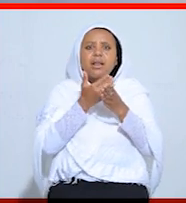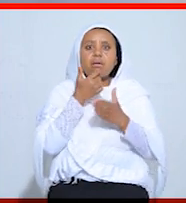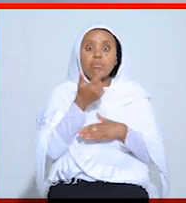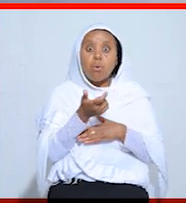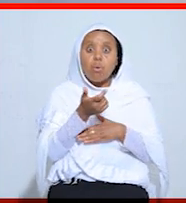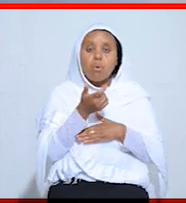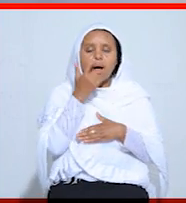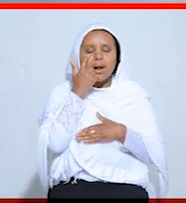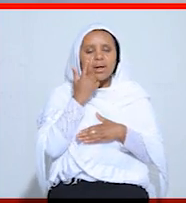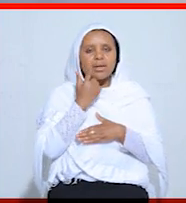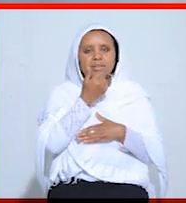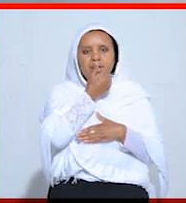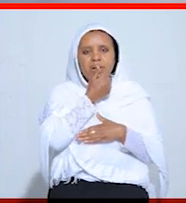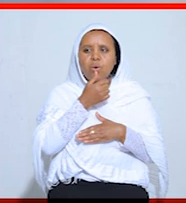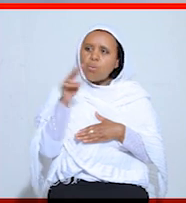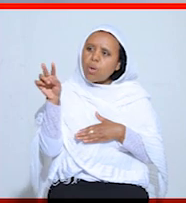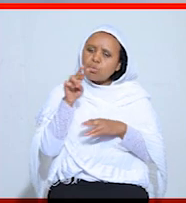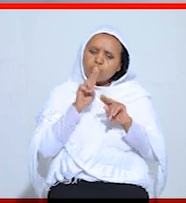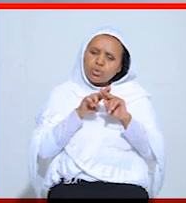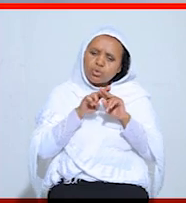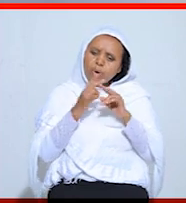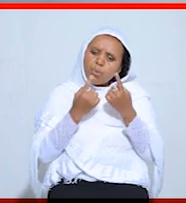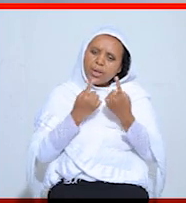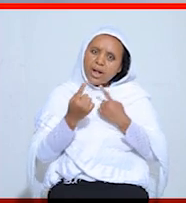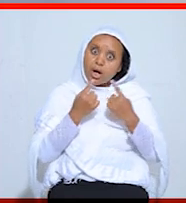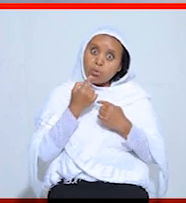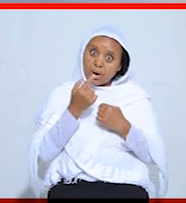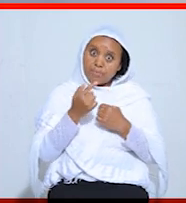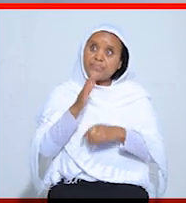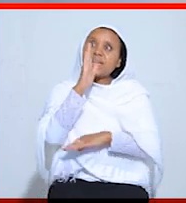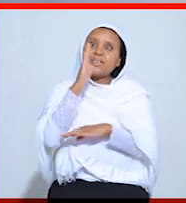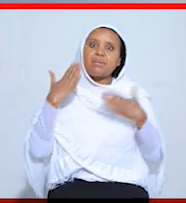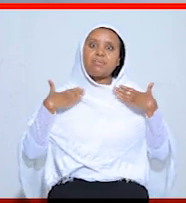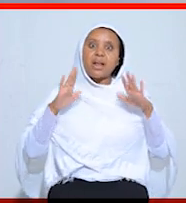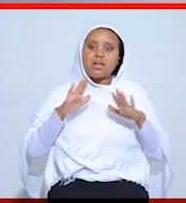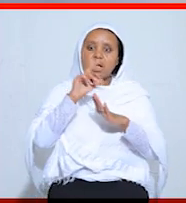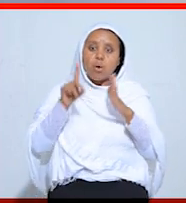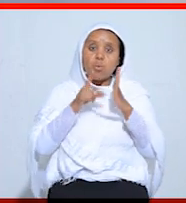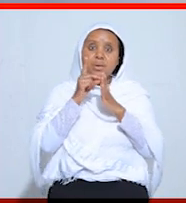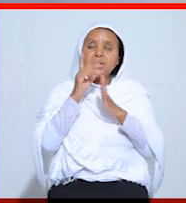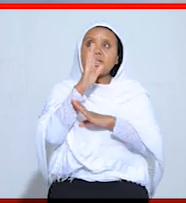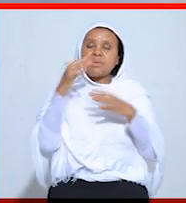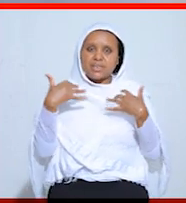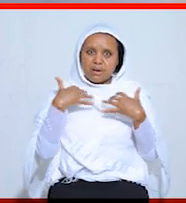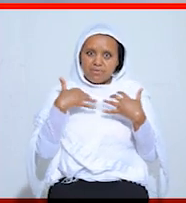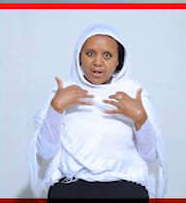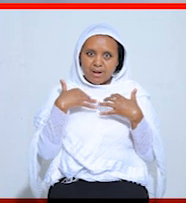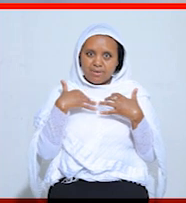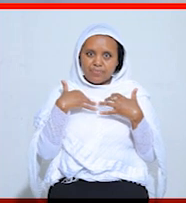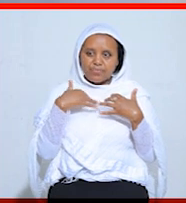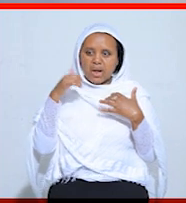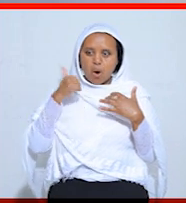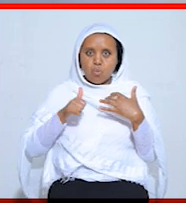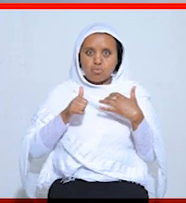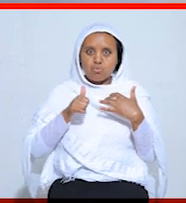ብሎ አለቀሰ። ሁለቱም ቁጭ ብለው ተነጋገሩ ይላል። እንግዲህ እግዚአብሔር መልአክ ያዕቆብ እግዚአብሔርን ስለሚፈራ